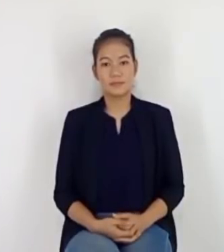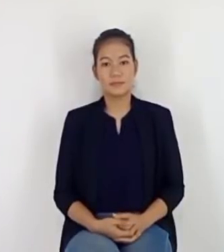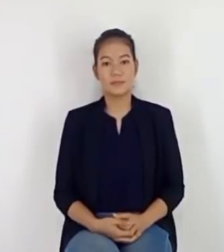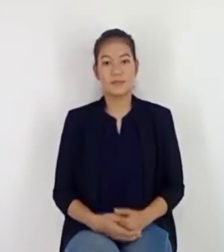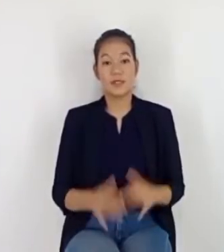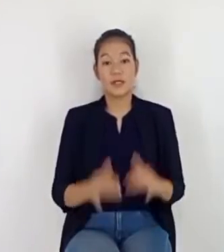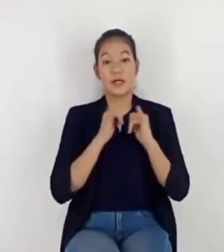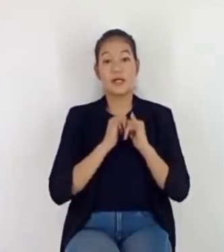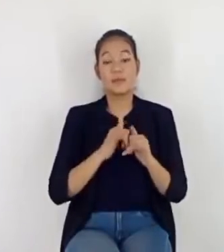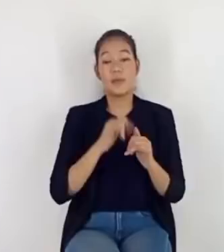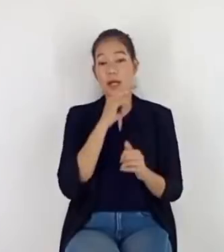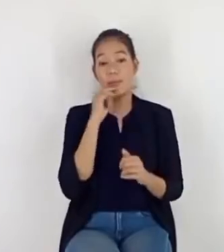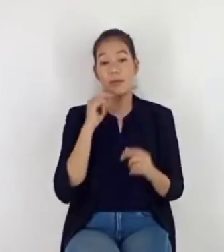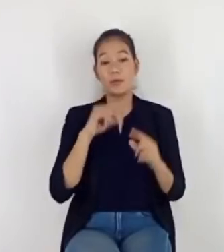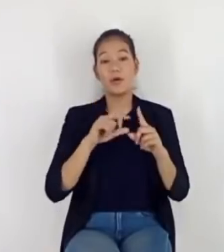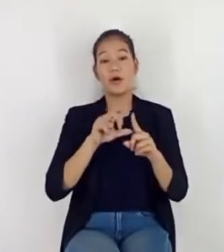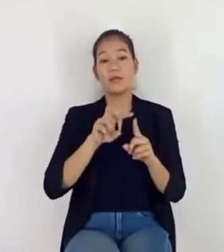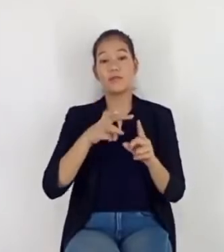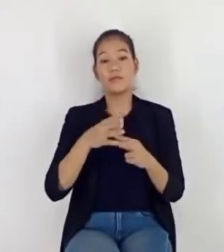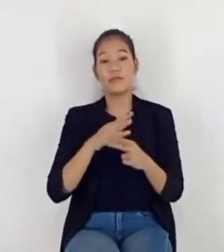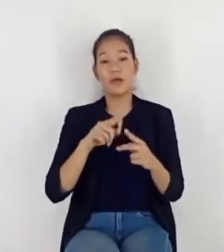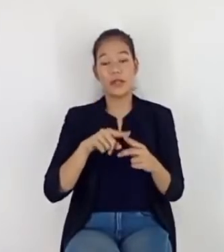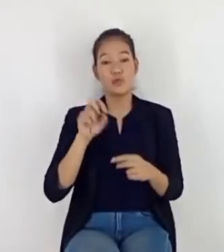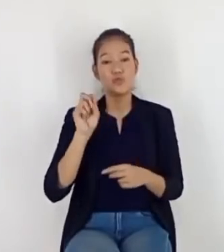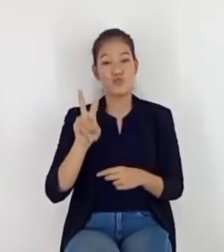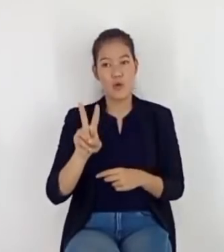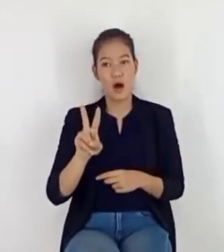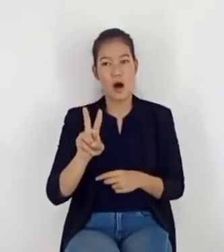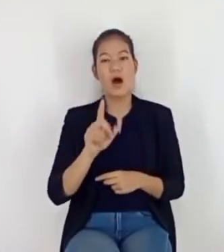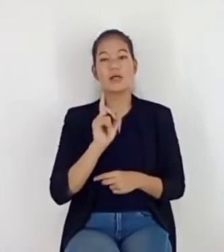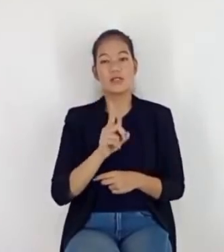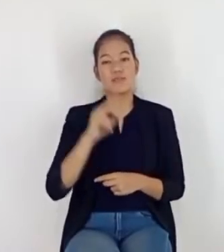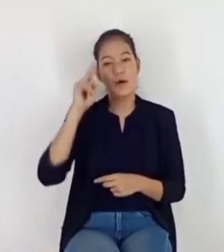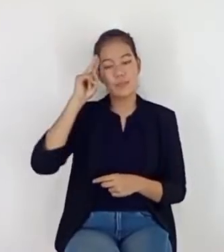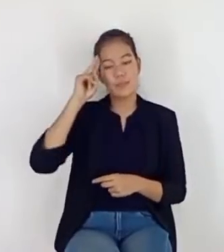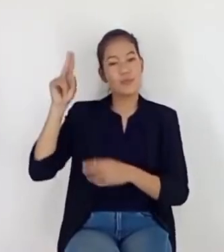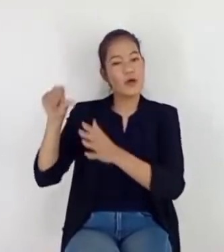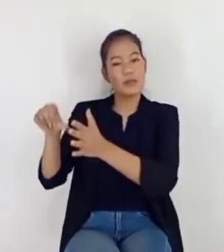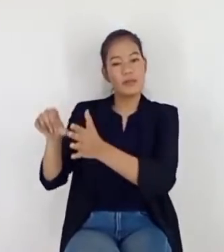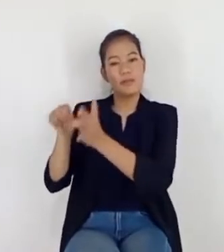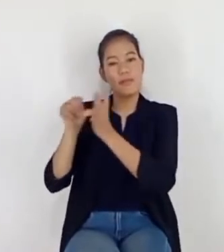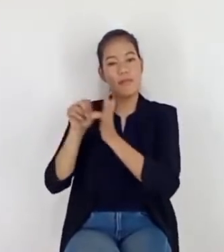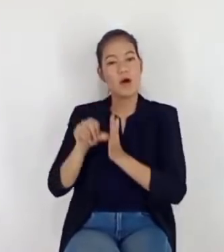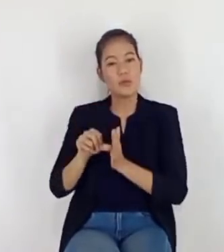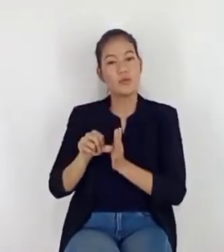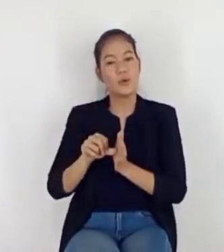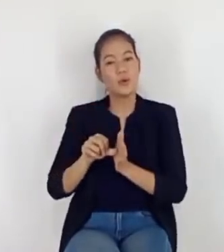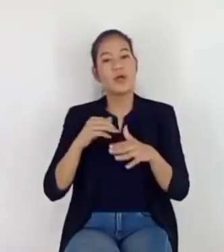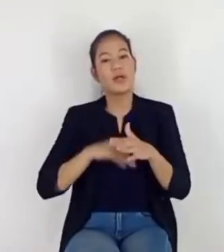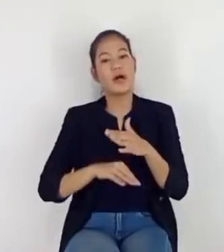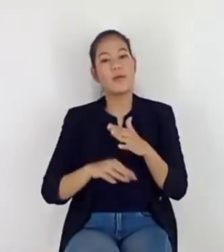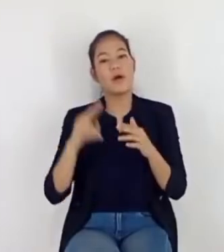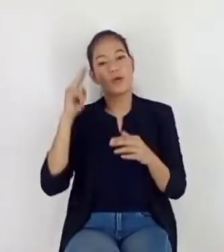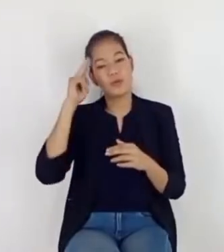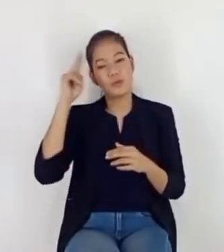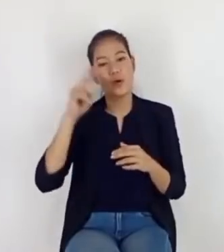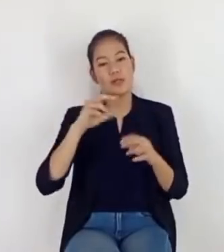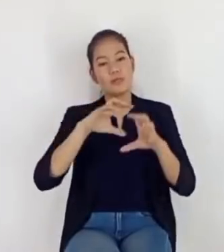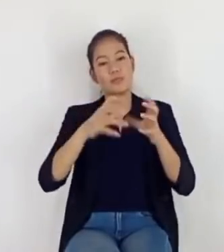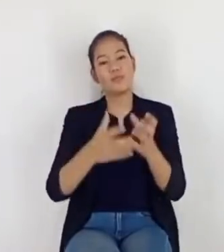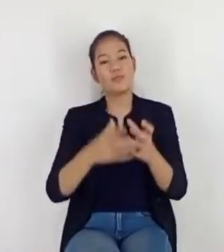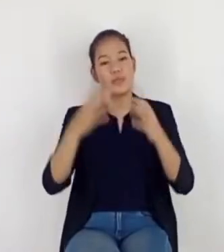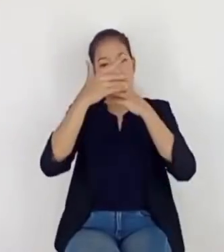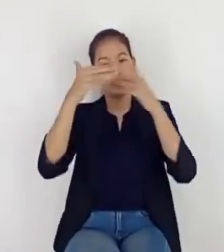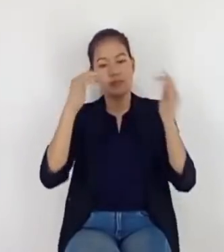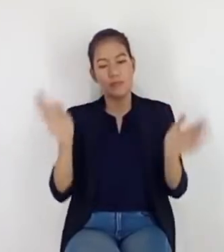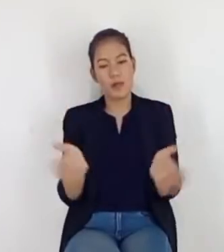Ibadah Minggu Advent kedua ini terjadi karena pertolongan kita adalah di dalam nama Tuhan, Pencipta langit dan